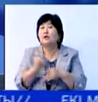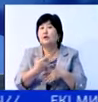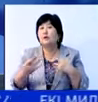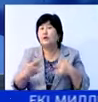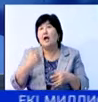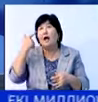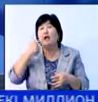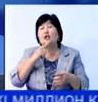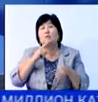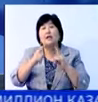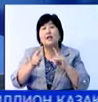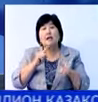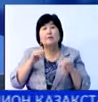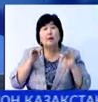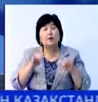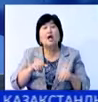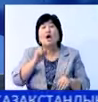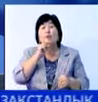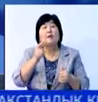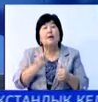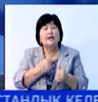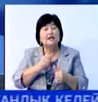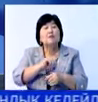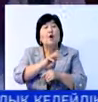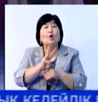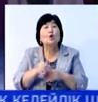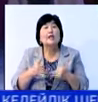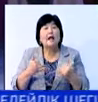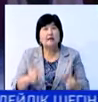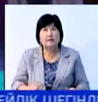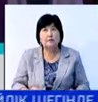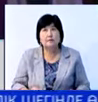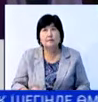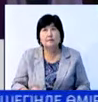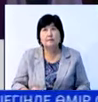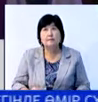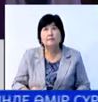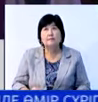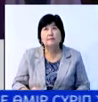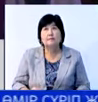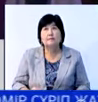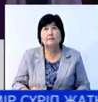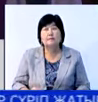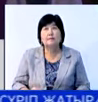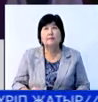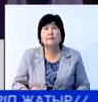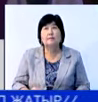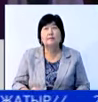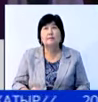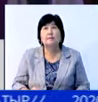ғылыми танымдық конференция ұйымдастырылып, баба есімі ұлықталды. Қарақұрттың ұлтын дұғасымен